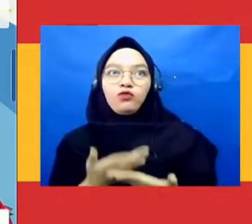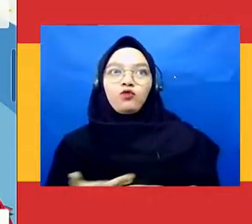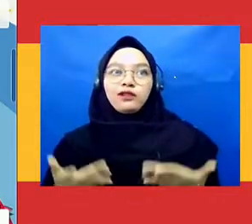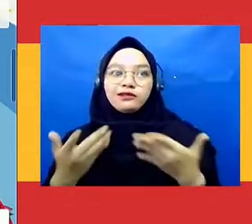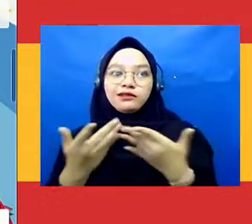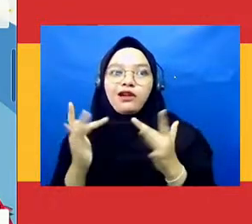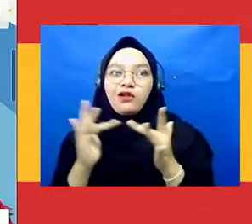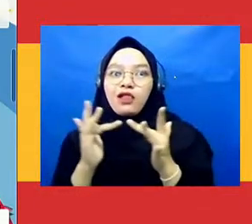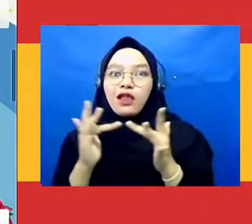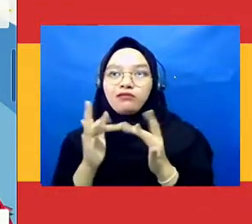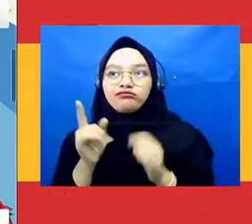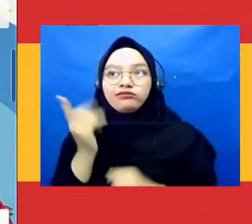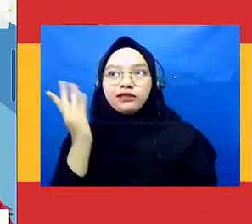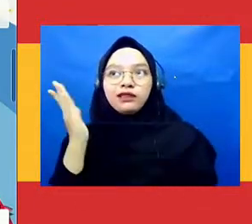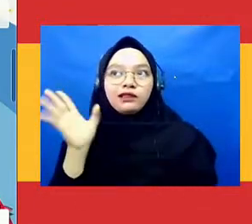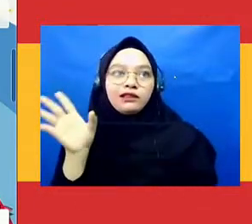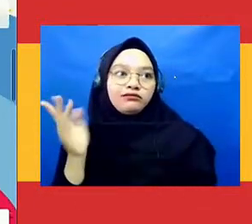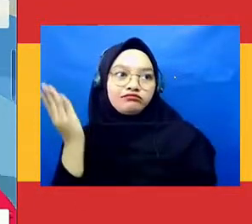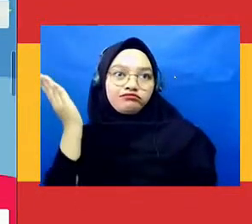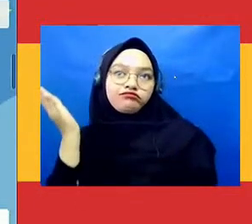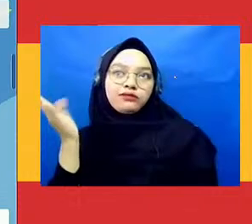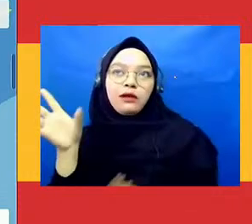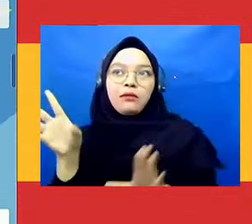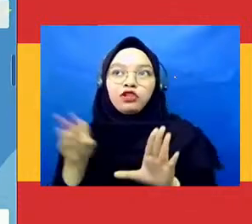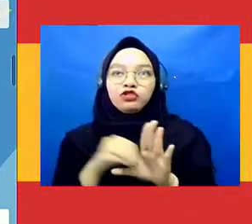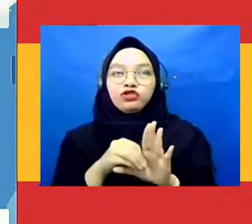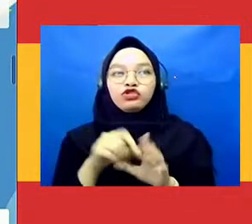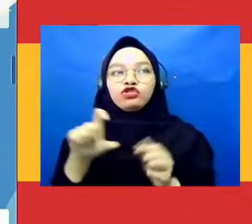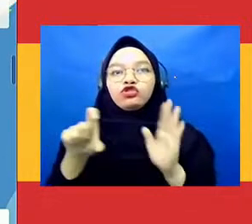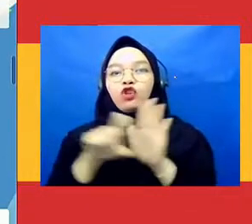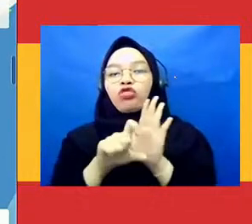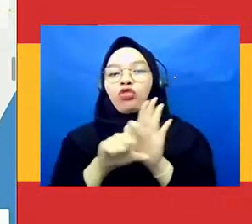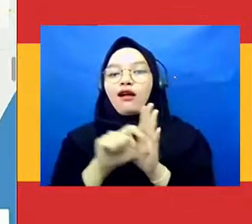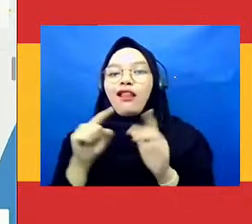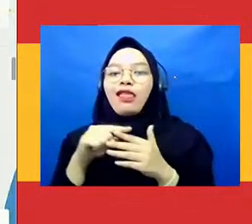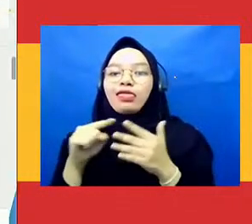alatnya. Mari kita lihat. Ada satu